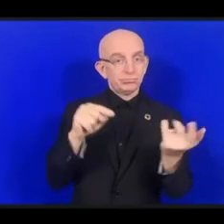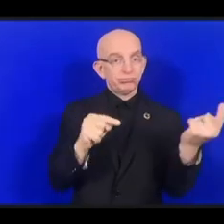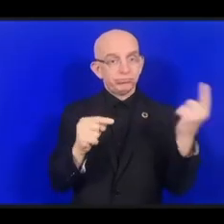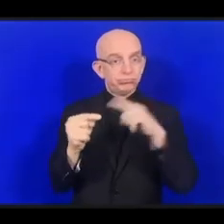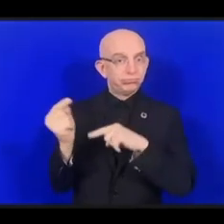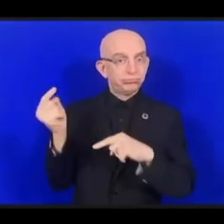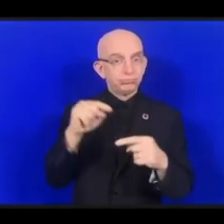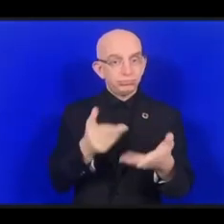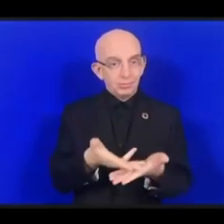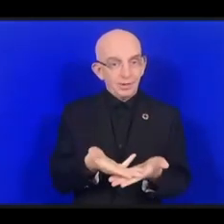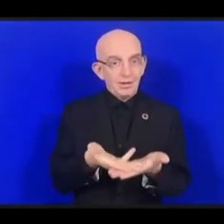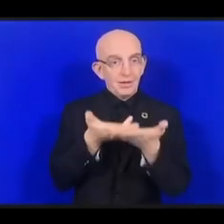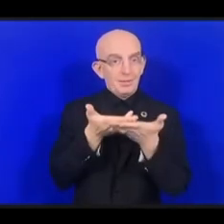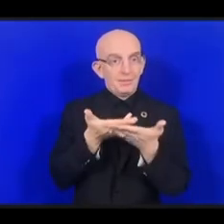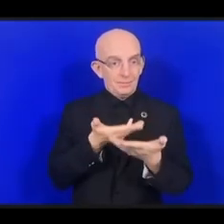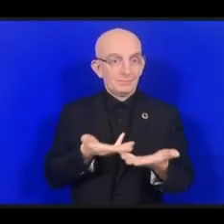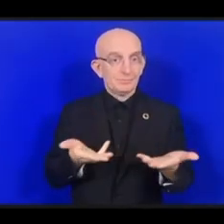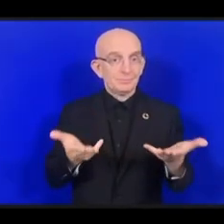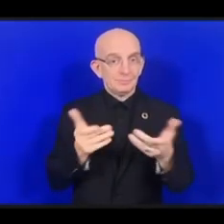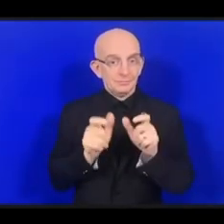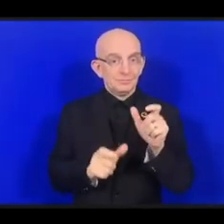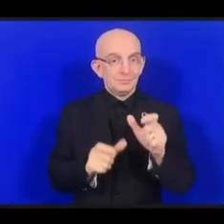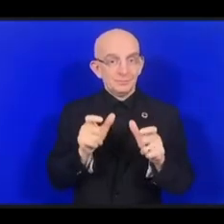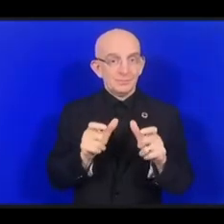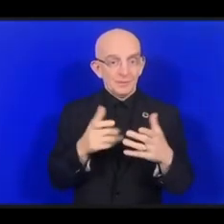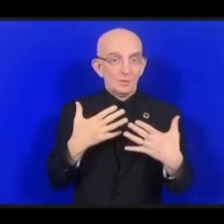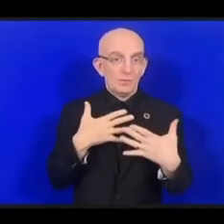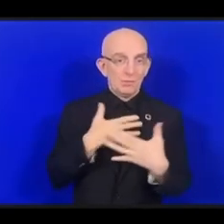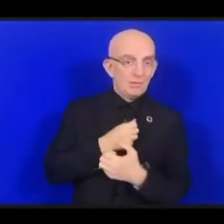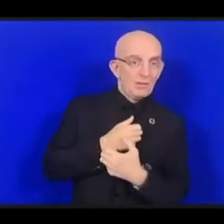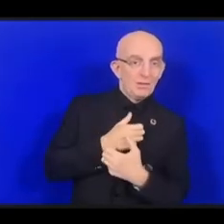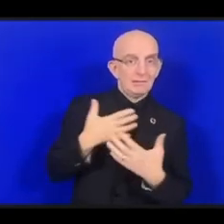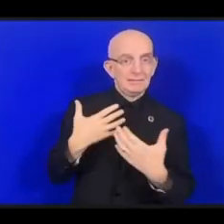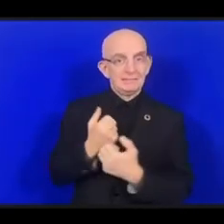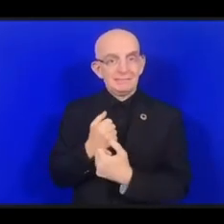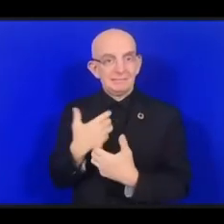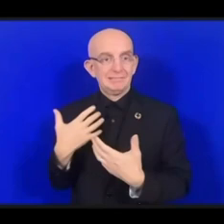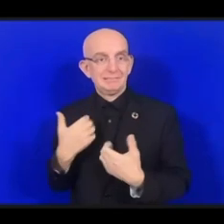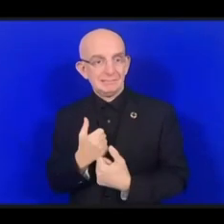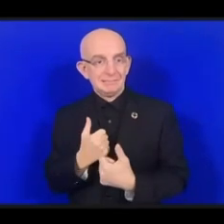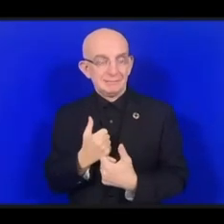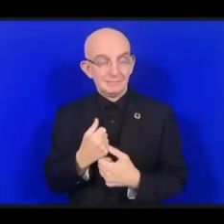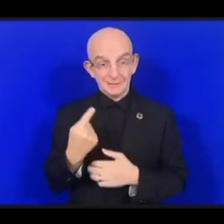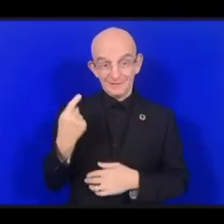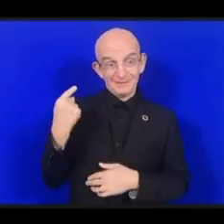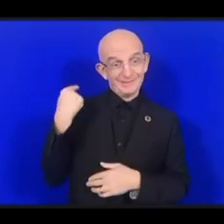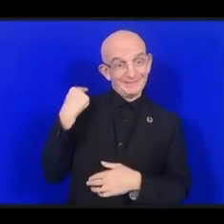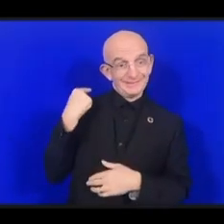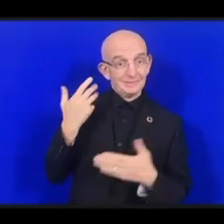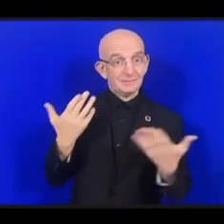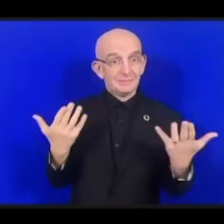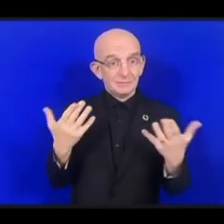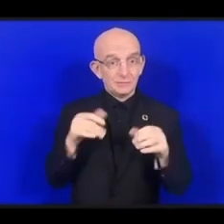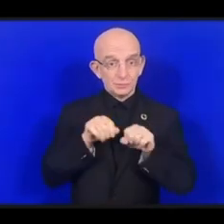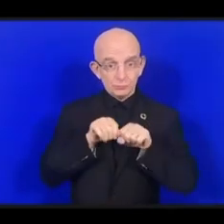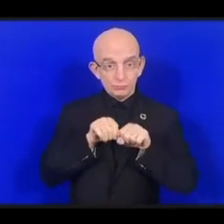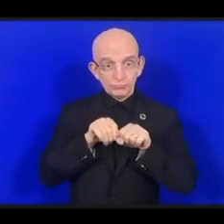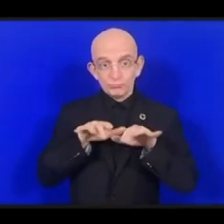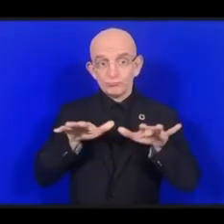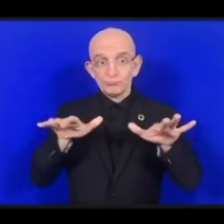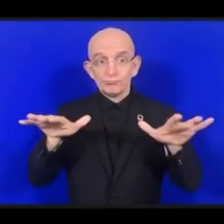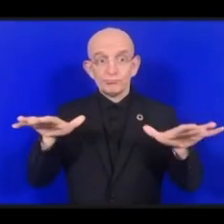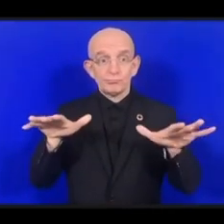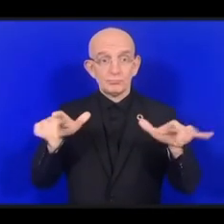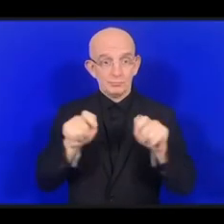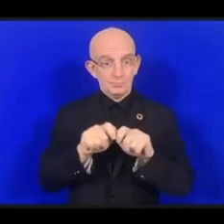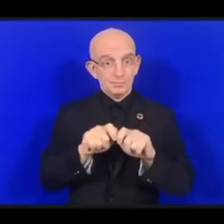助之手。当时 Kizuna 就是纽带这个字，在日本的报纸、